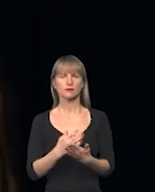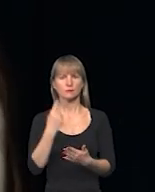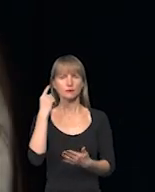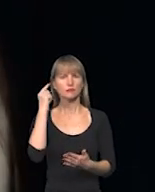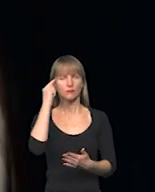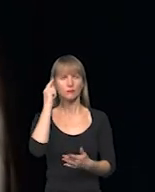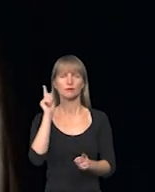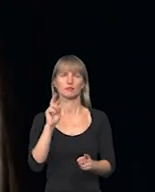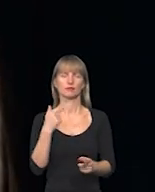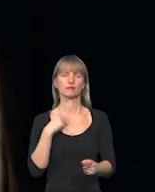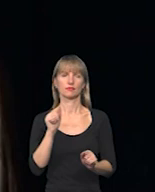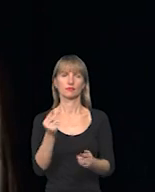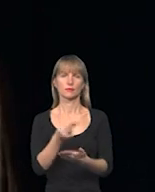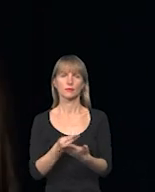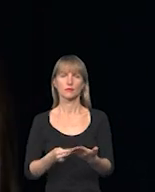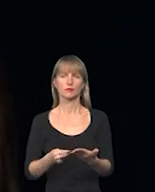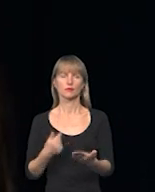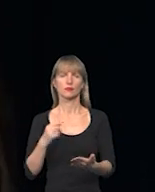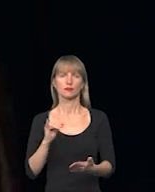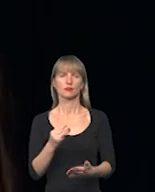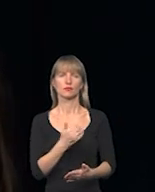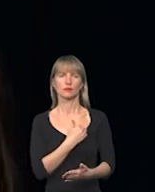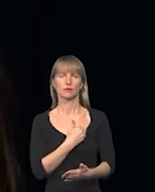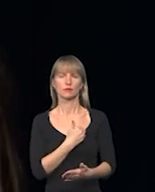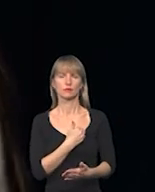коли йдеш по вулиці, хочеться